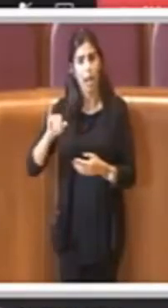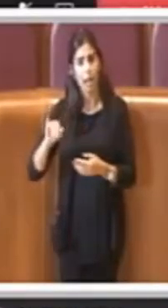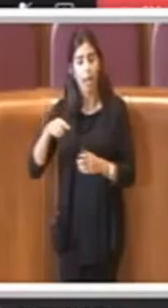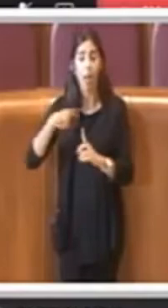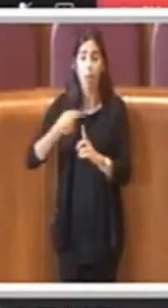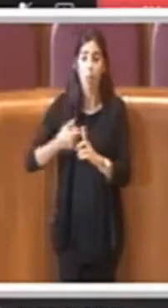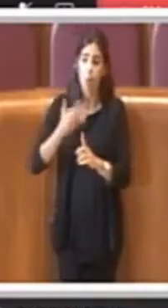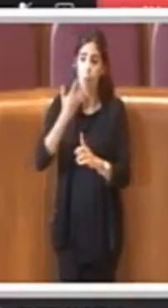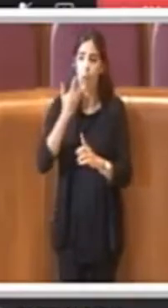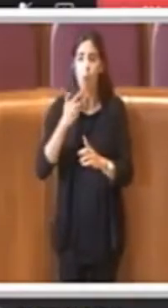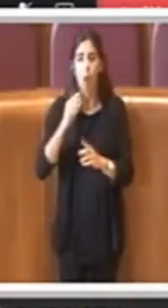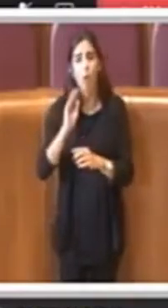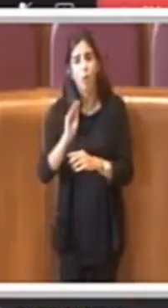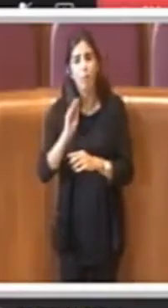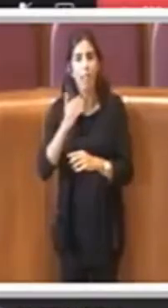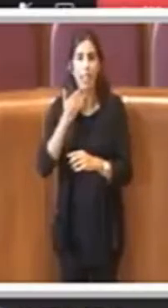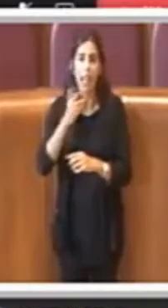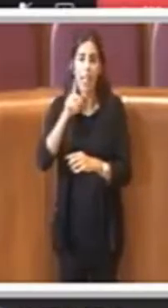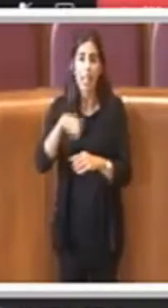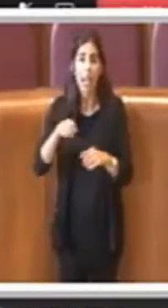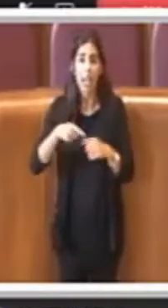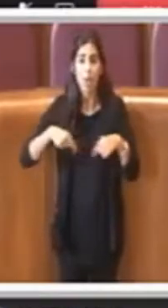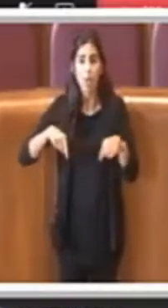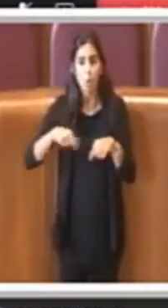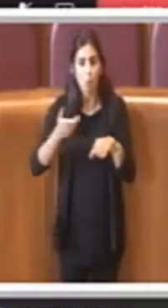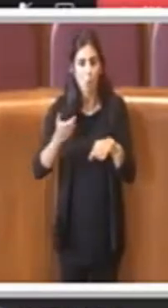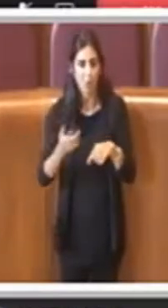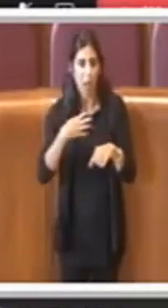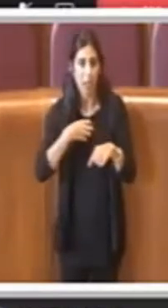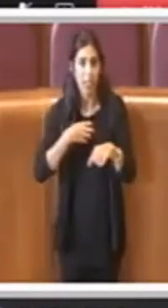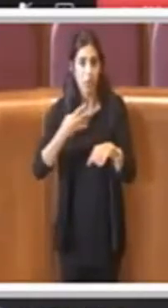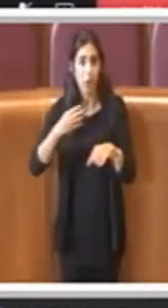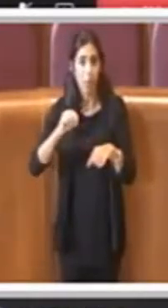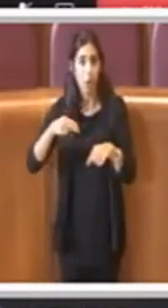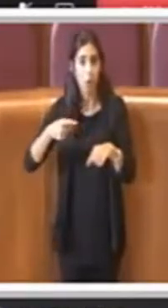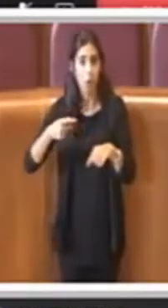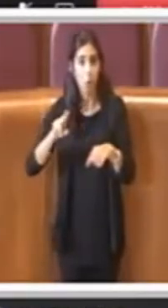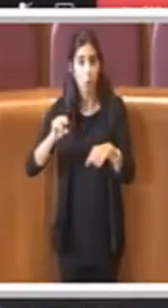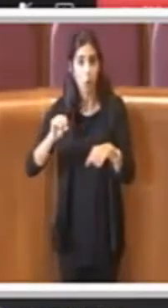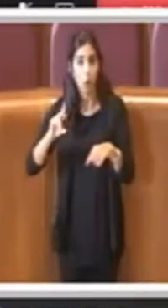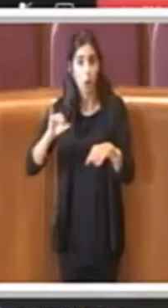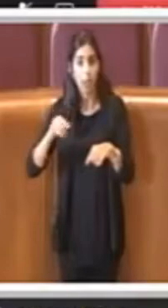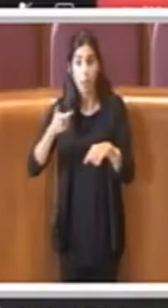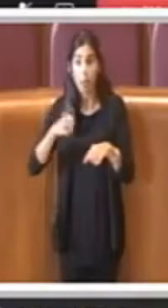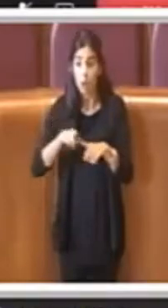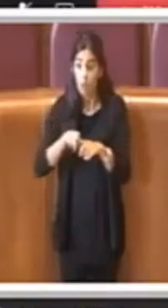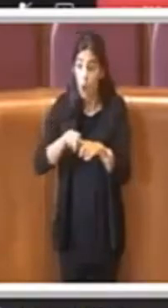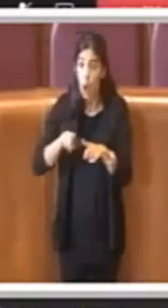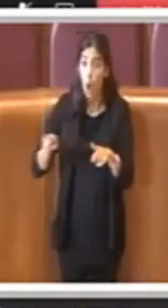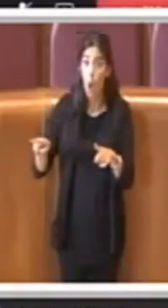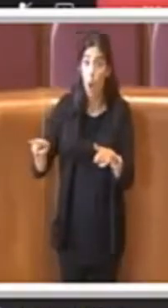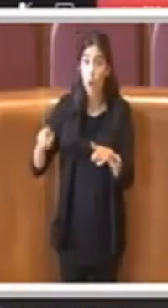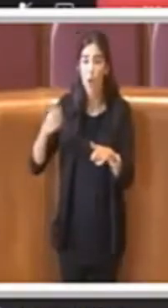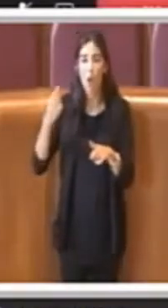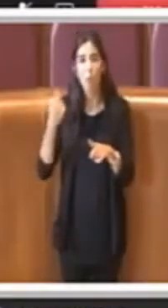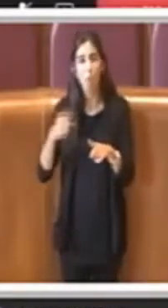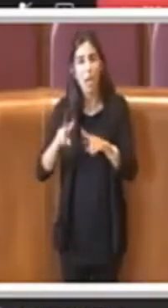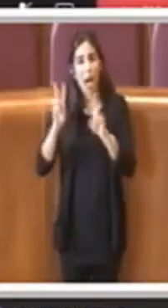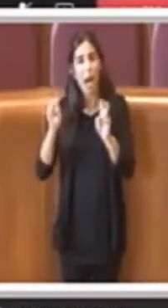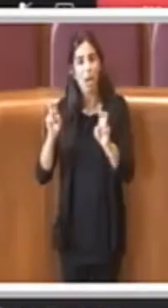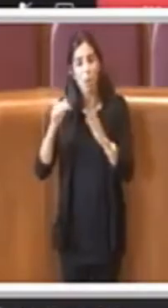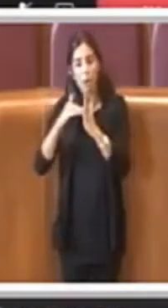e quindi l'assessore Montuori, che si sono presi in carico di riprendere un tema che era stato a Roma abbandonato e